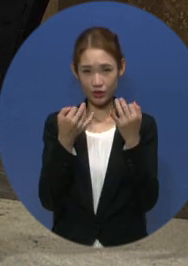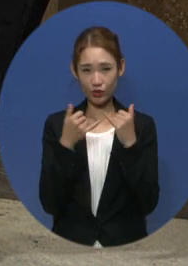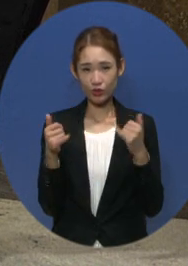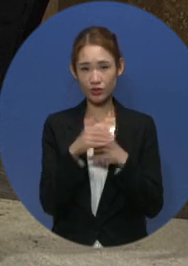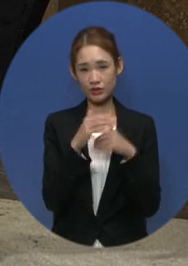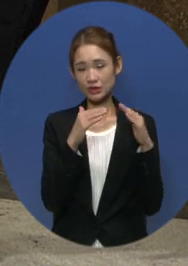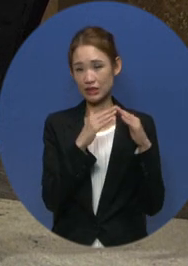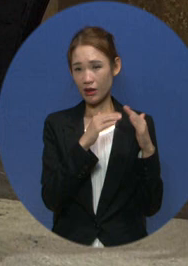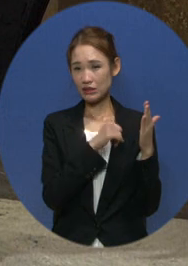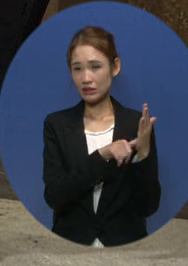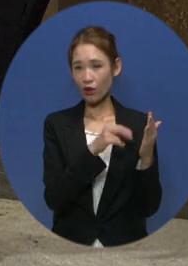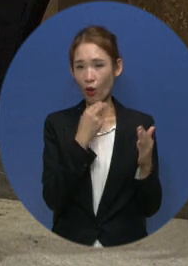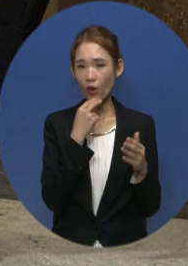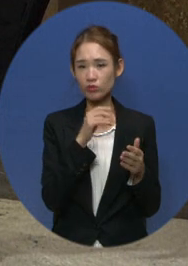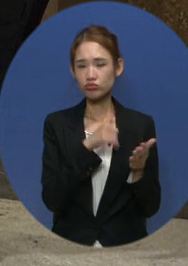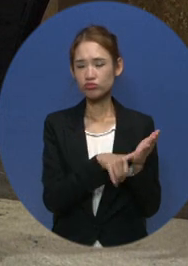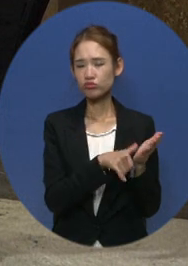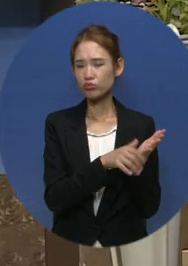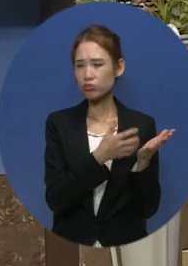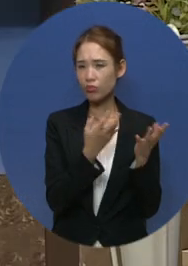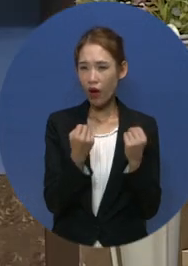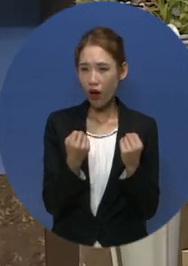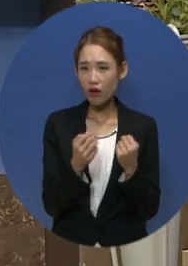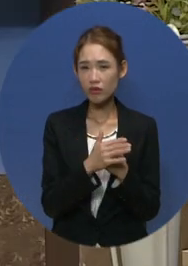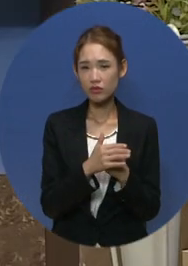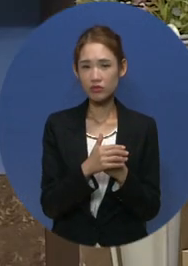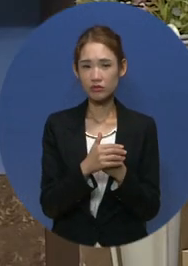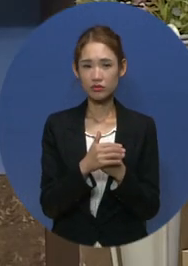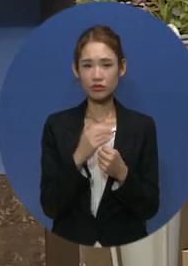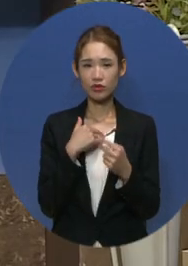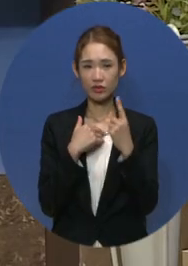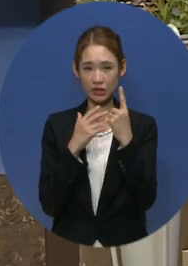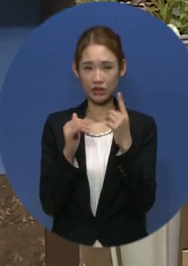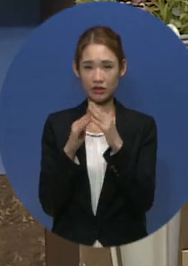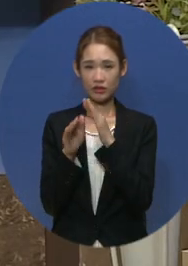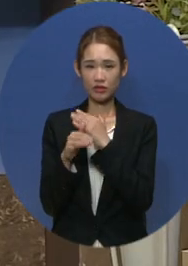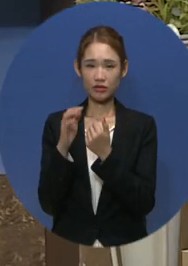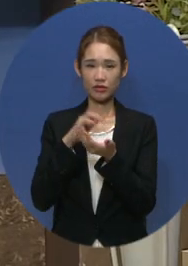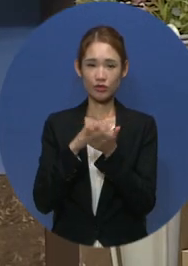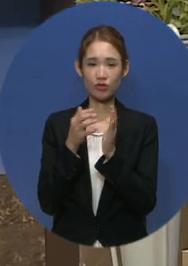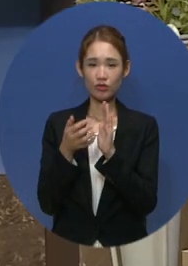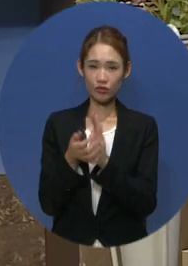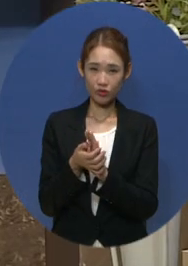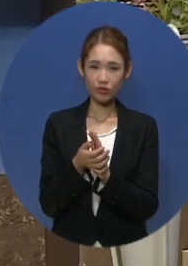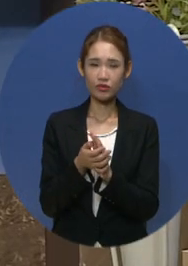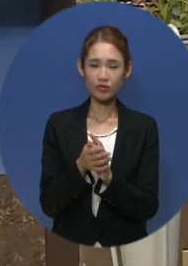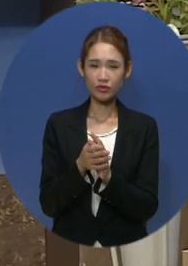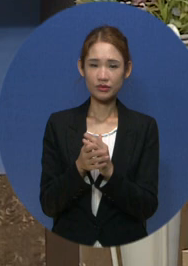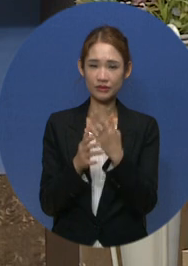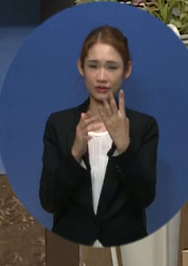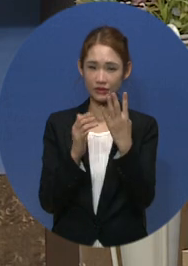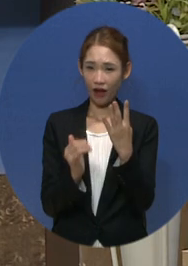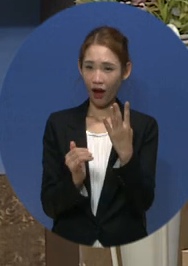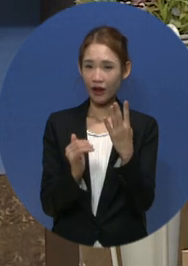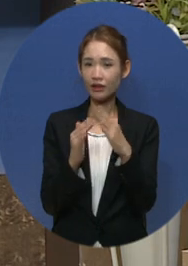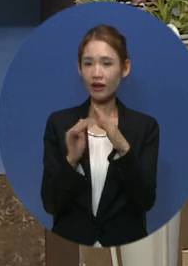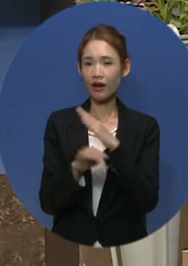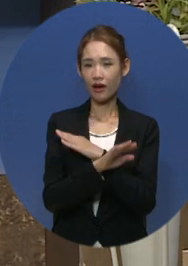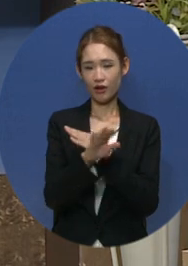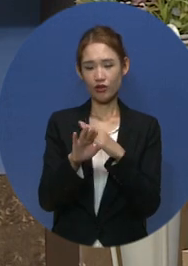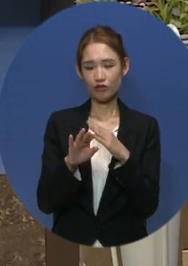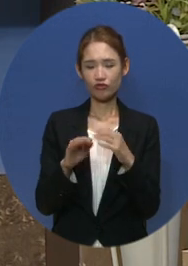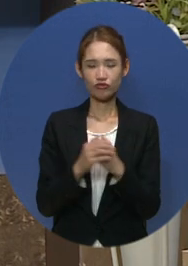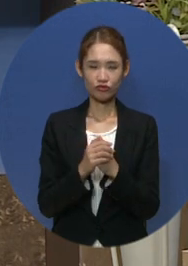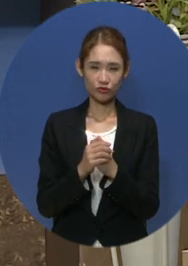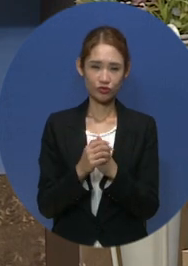집에 안 쓰는 물건이 많거든요. 저는 1인 가구니까 또 뭐 적당하다 정도겠지만 뭐 4인